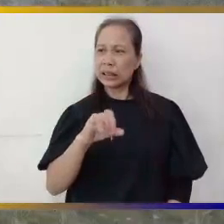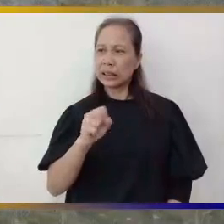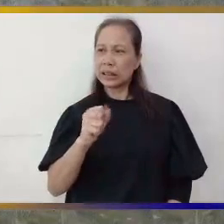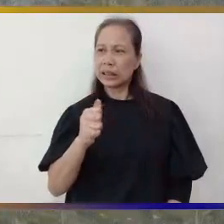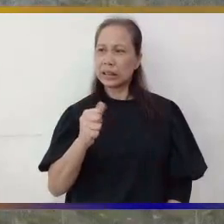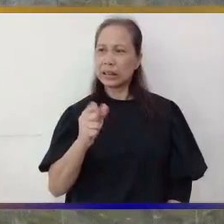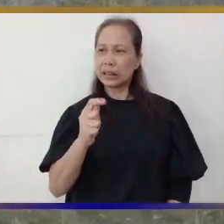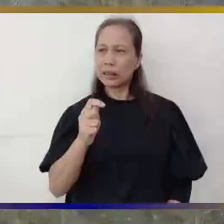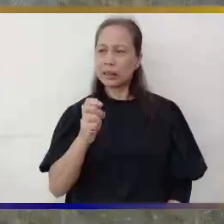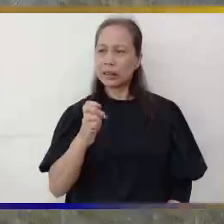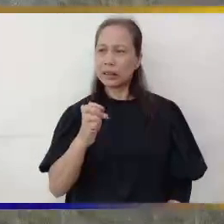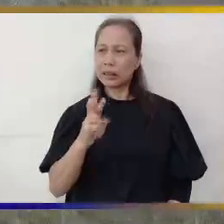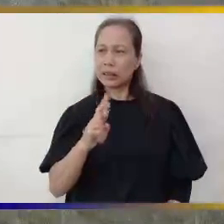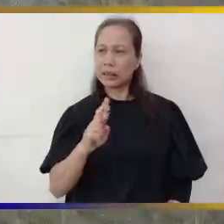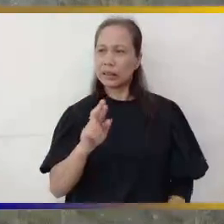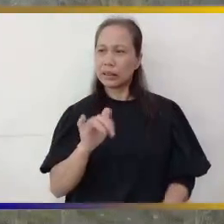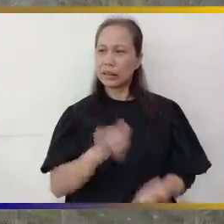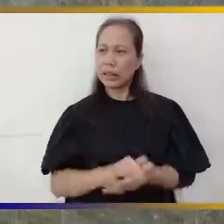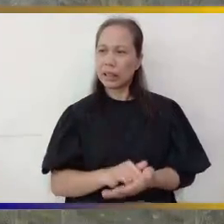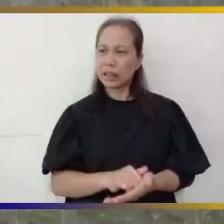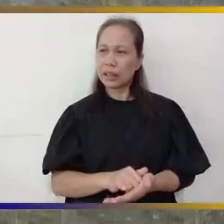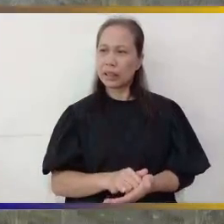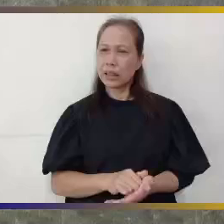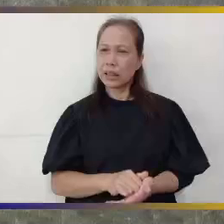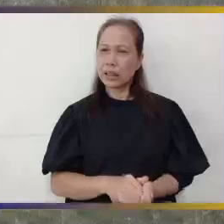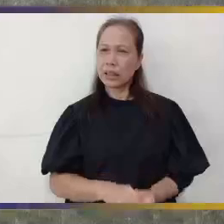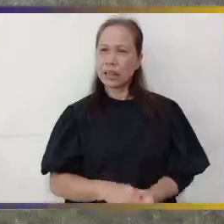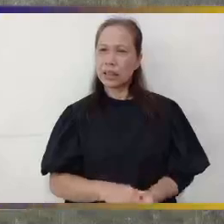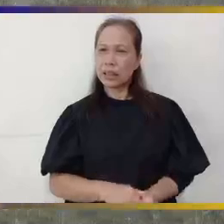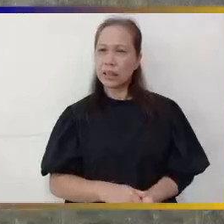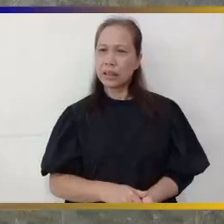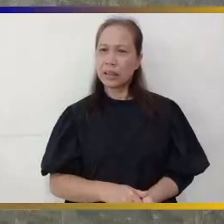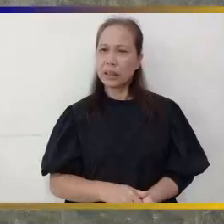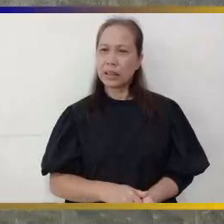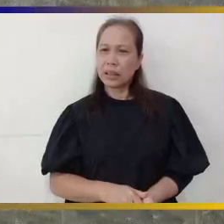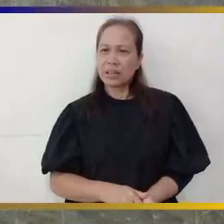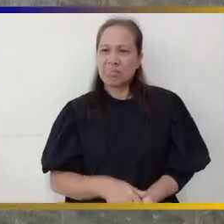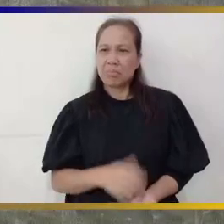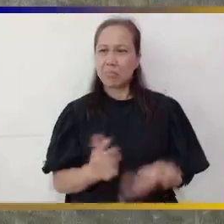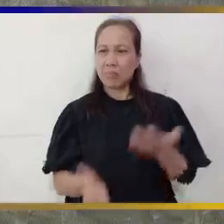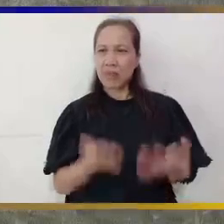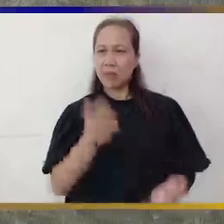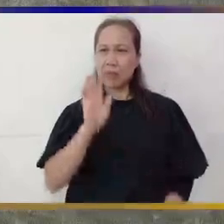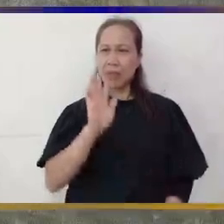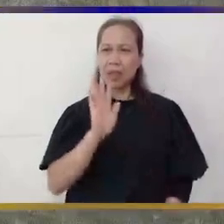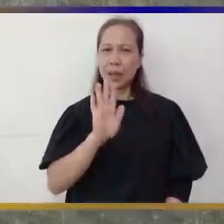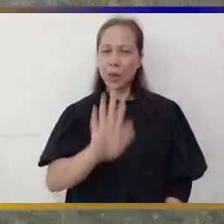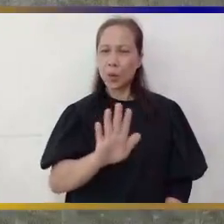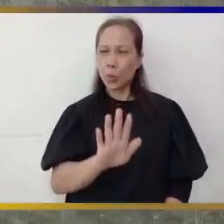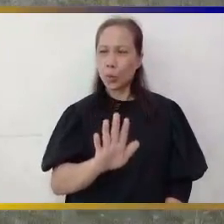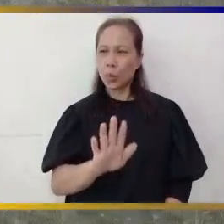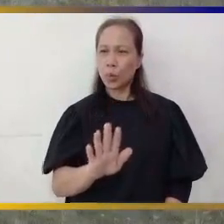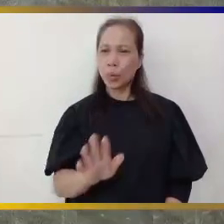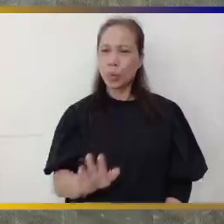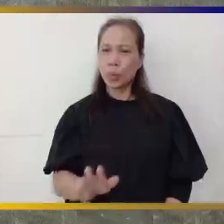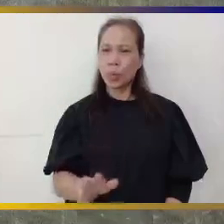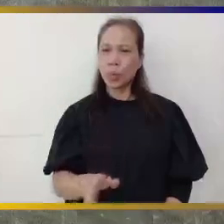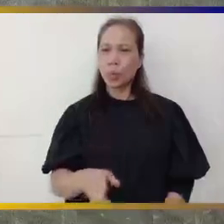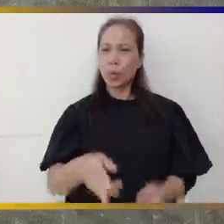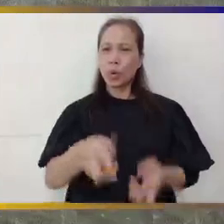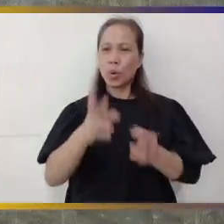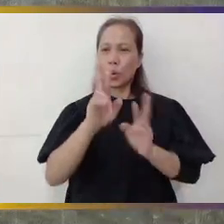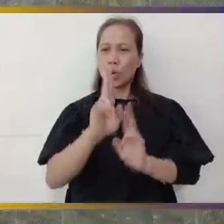that at least you Will Worship me or you will honor me you see So makikita niyo mga